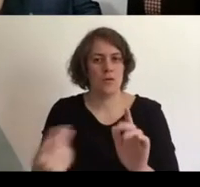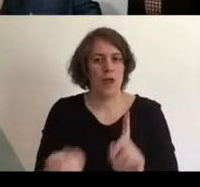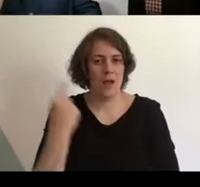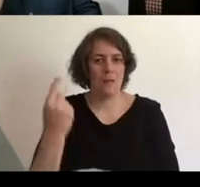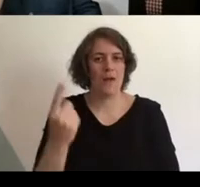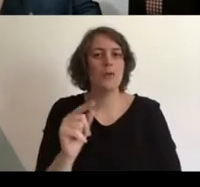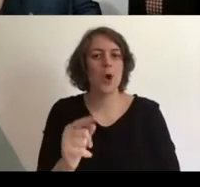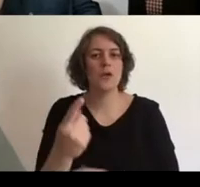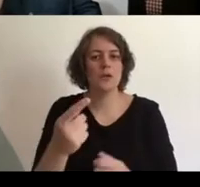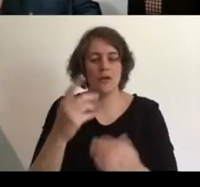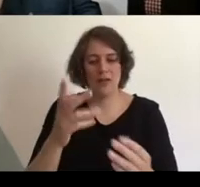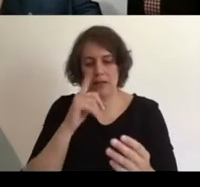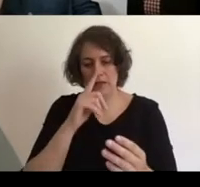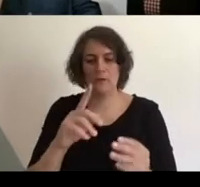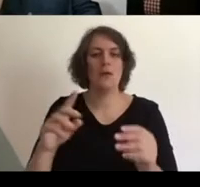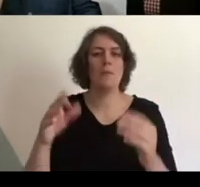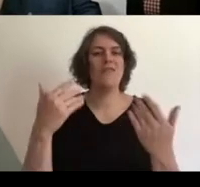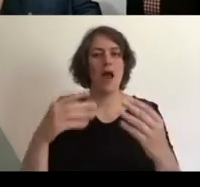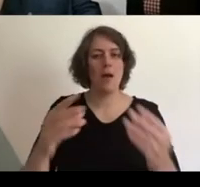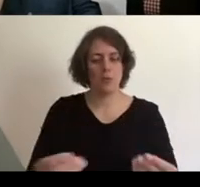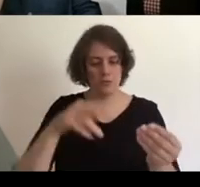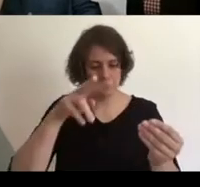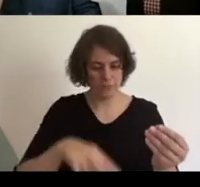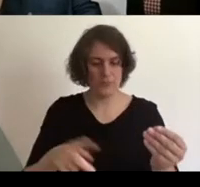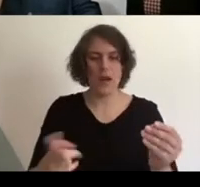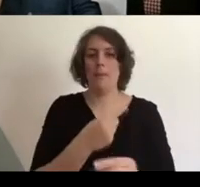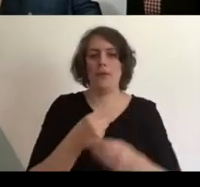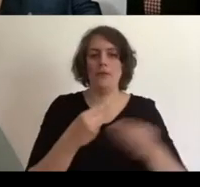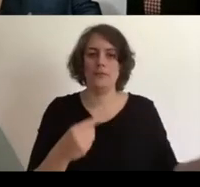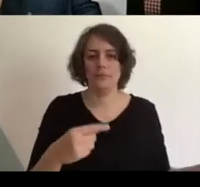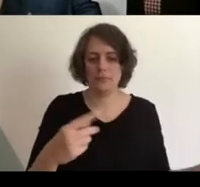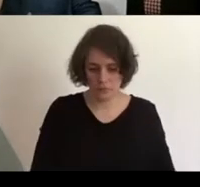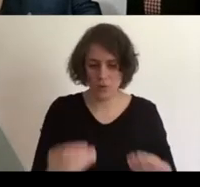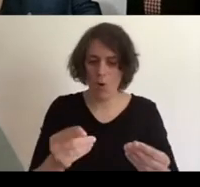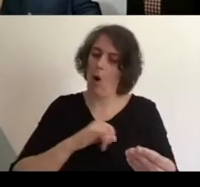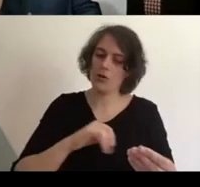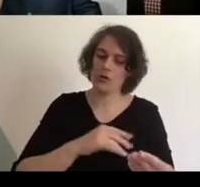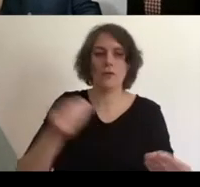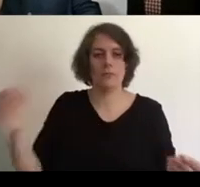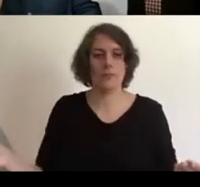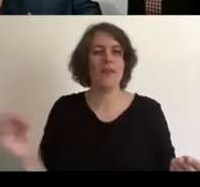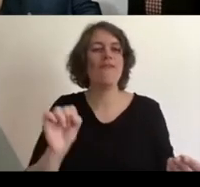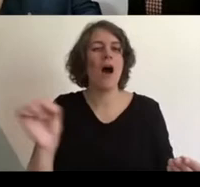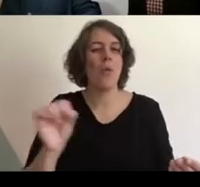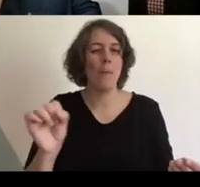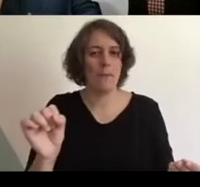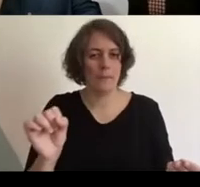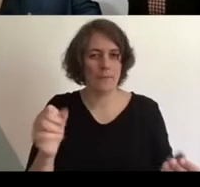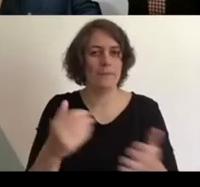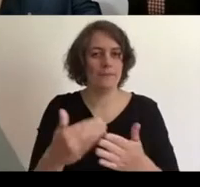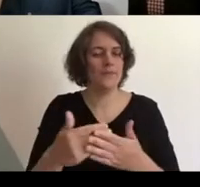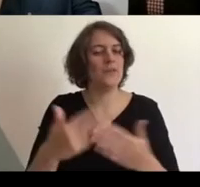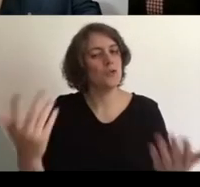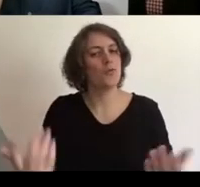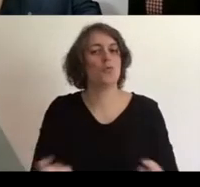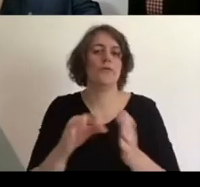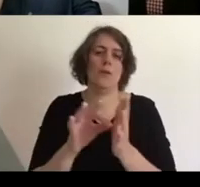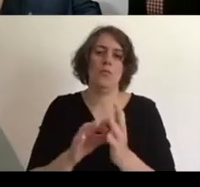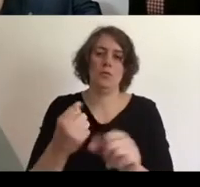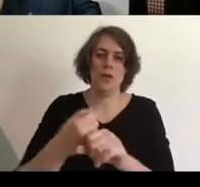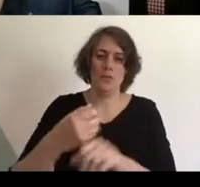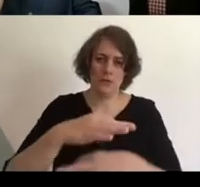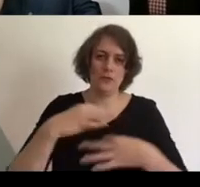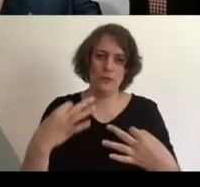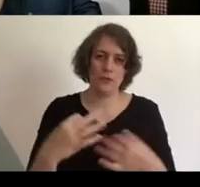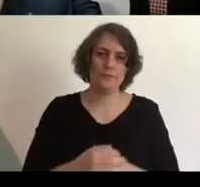Themenaspekte, die wir in unserem Projekt umsetzen und beziehungsweise als Schwerpunkte auch bearbeiten.